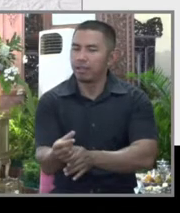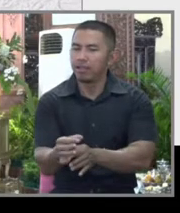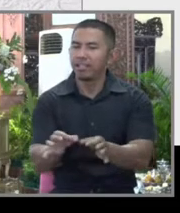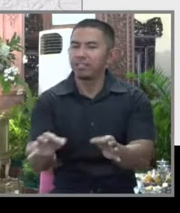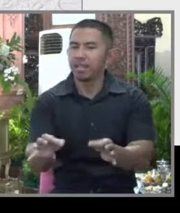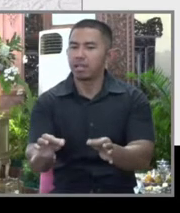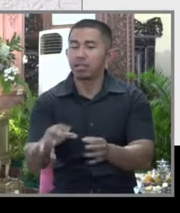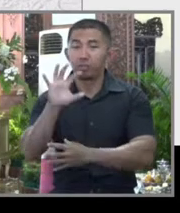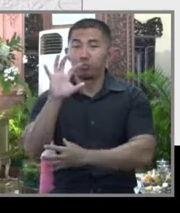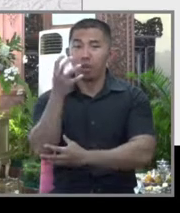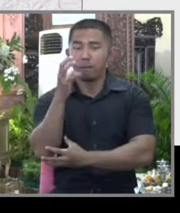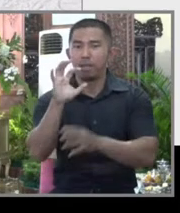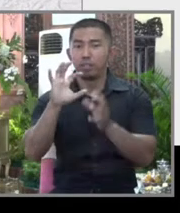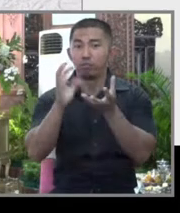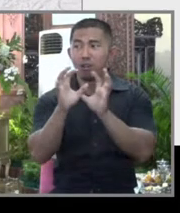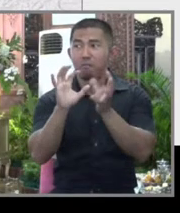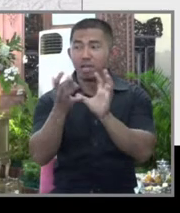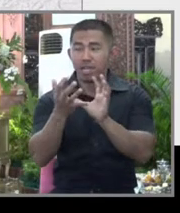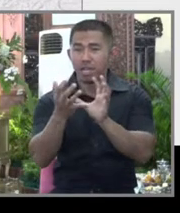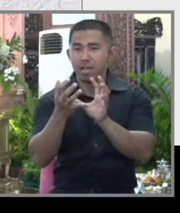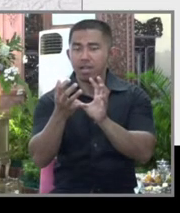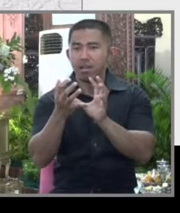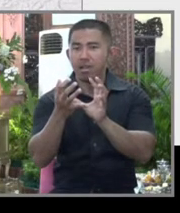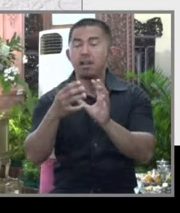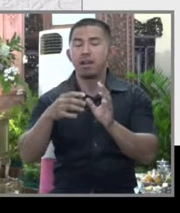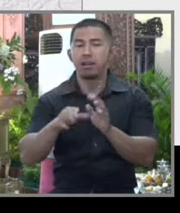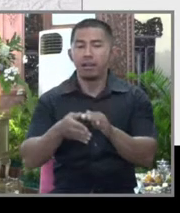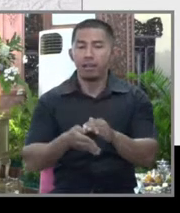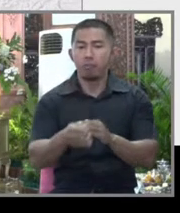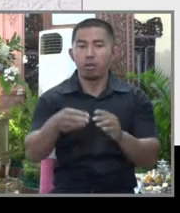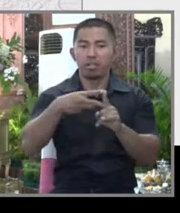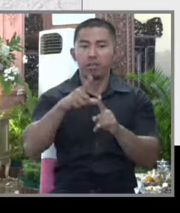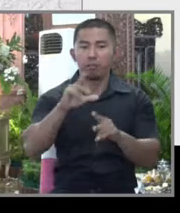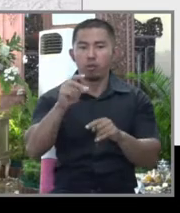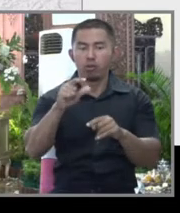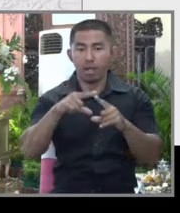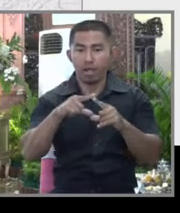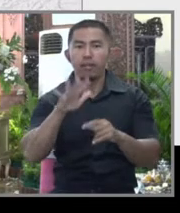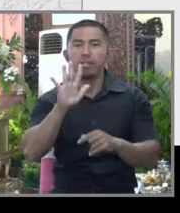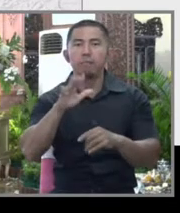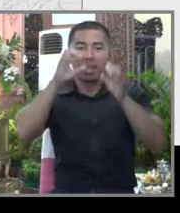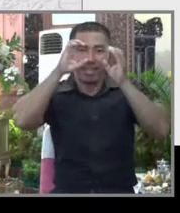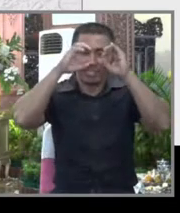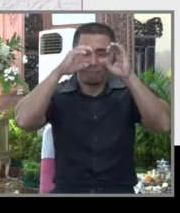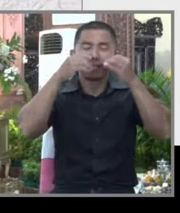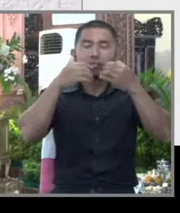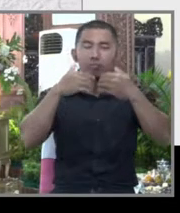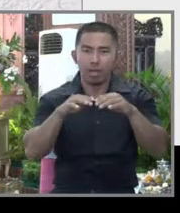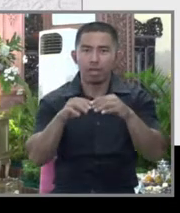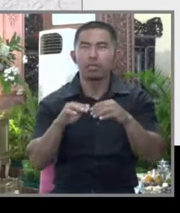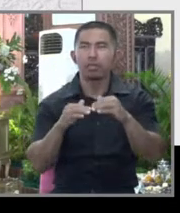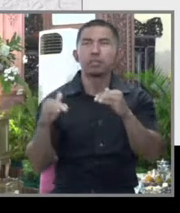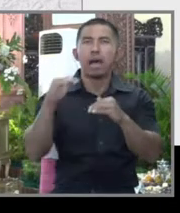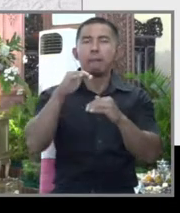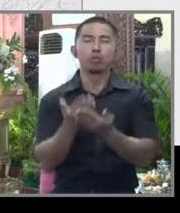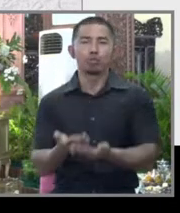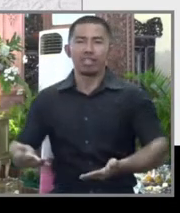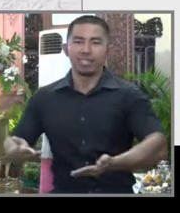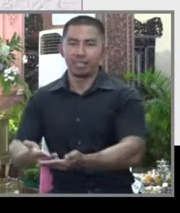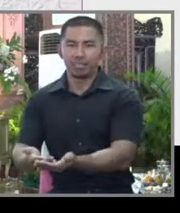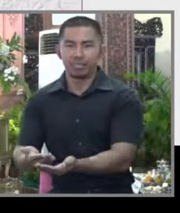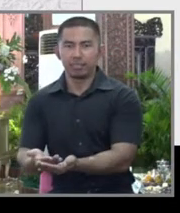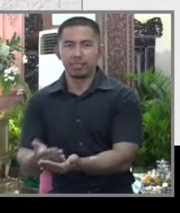Surabaya yang akan melintasi Kabupaten Blora melintasi 5 kecamatan. Ini baru tahap sosialisasi.